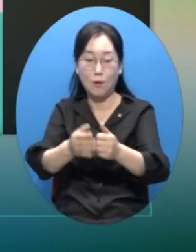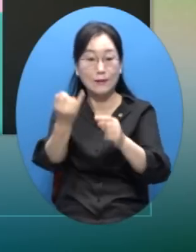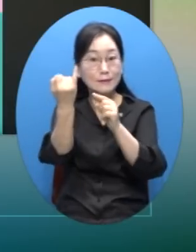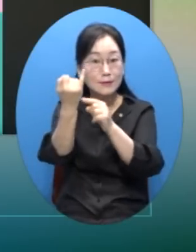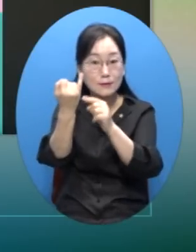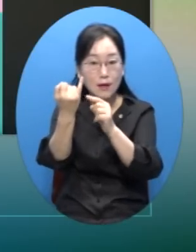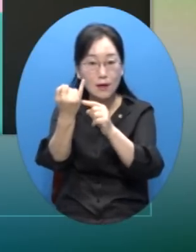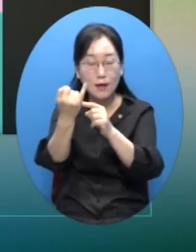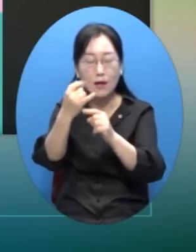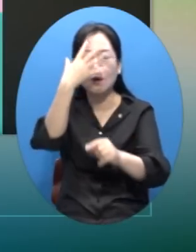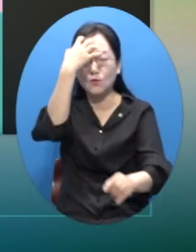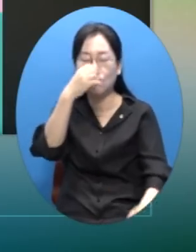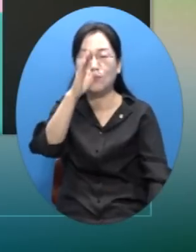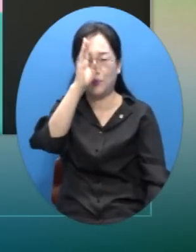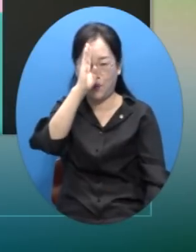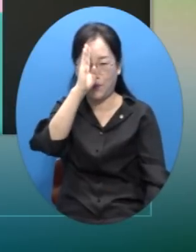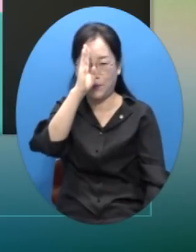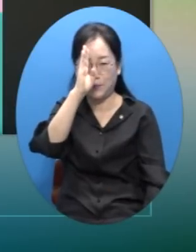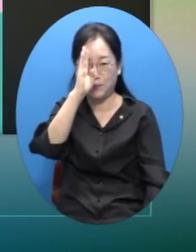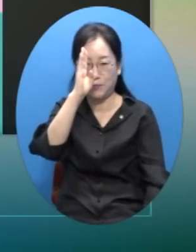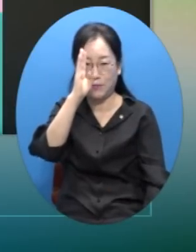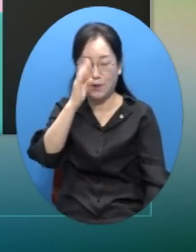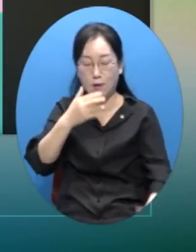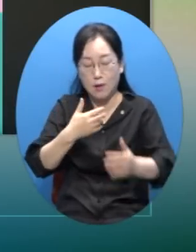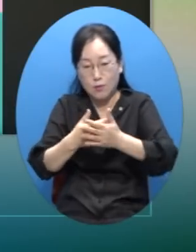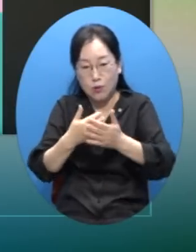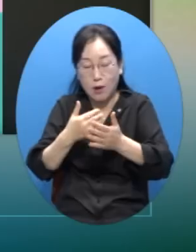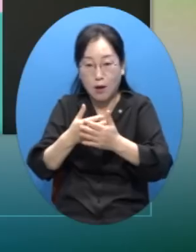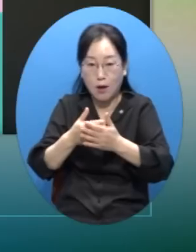우울증인데 우울증과 불안장애로 10년 동안